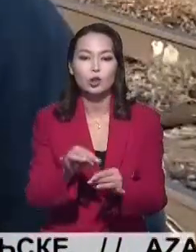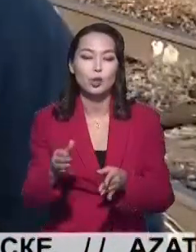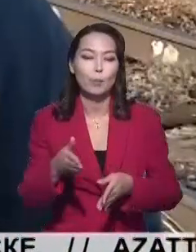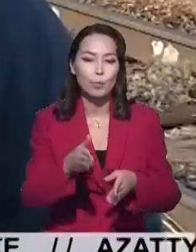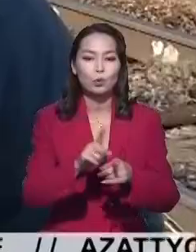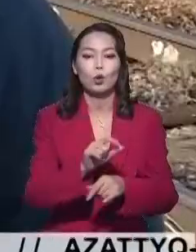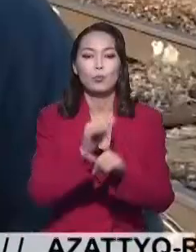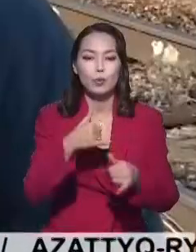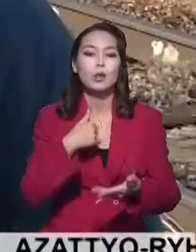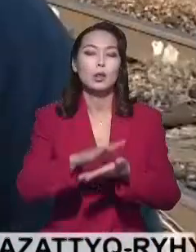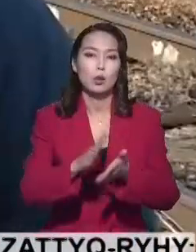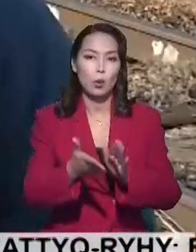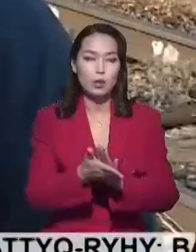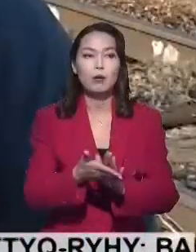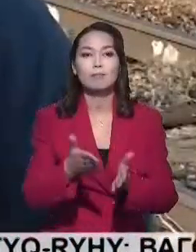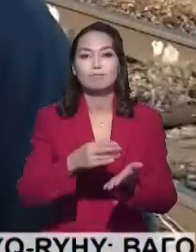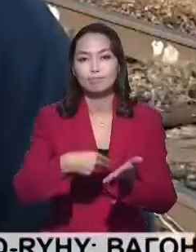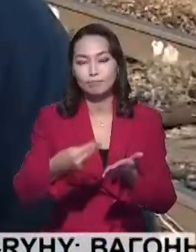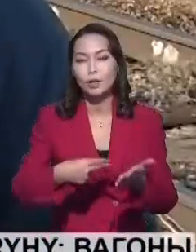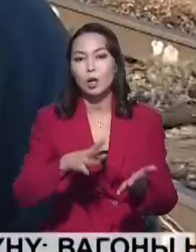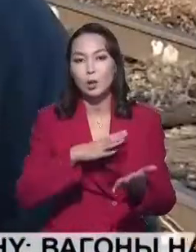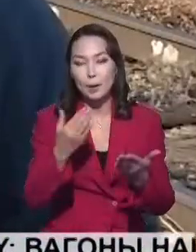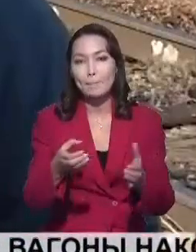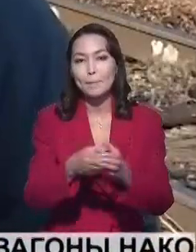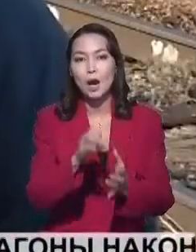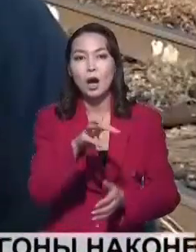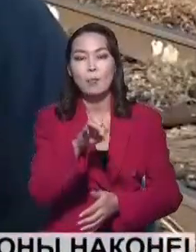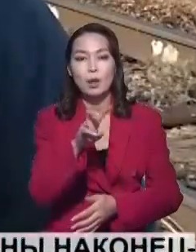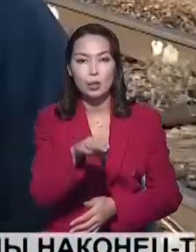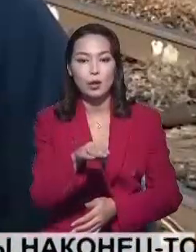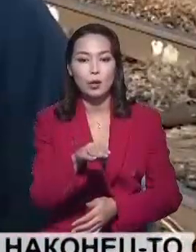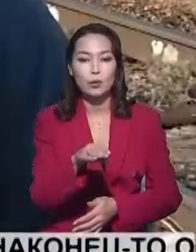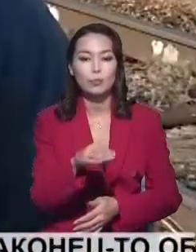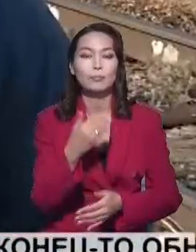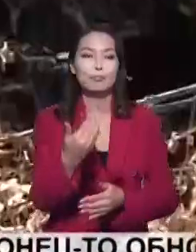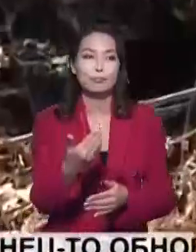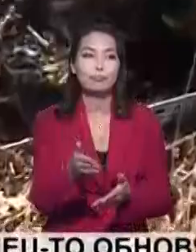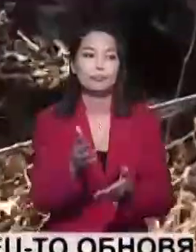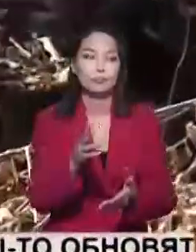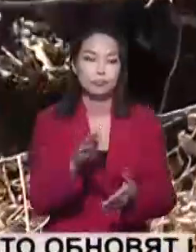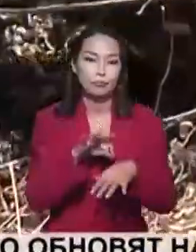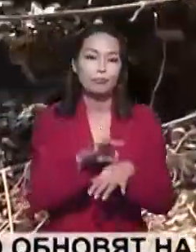договорились при заключенном меморандуме между партией «Аманат», молодежным